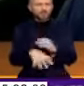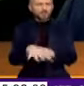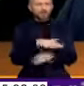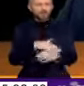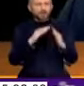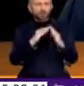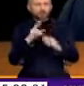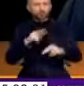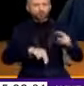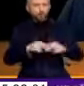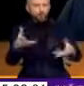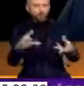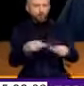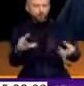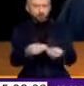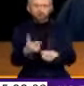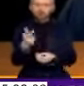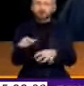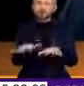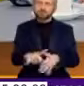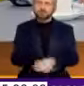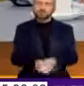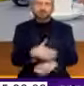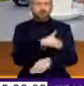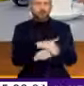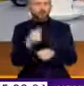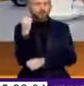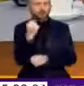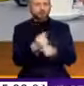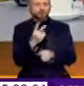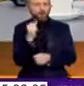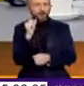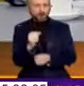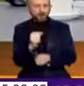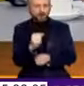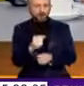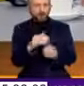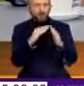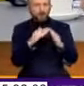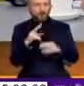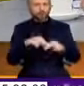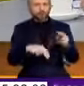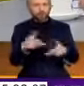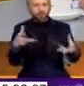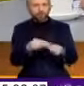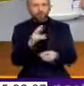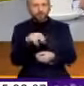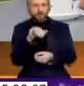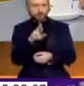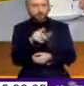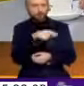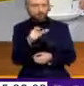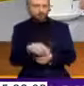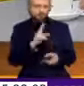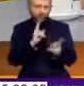території гаражно-будівельного кооперативу. Де саме? Вулиця Робітнича, 2А, гаражно-будівельний кооператив «Надія». Ну, до нас звертаються мешканці.